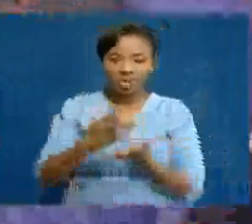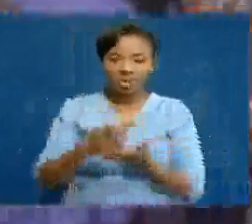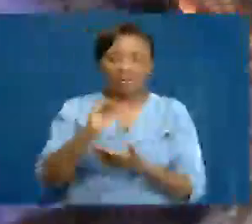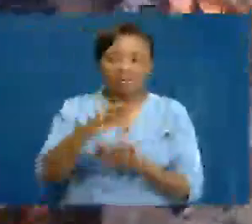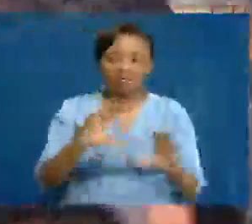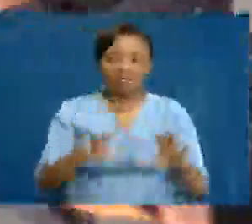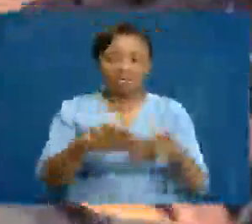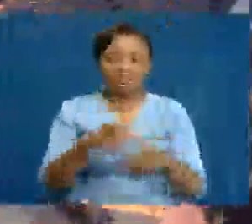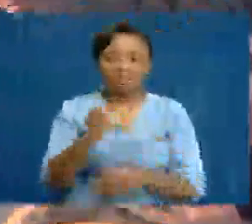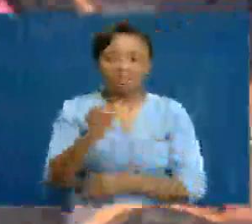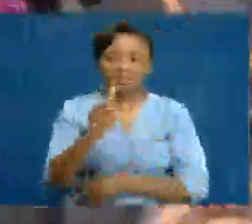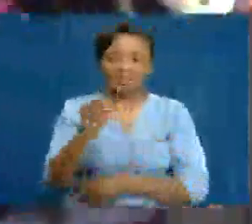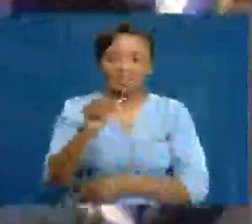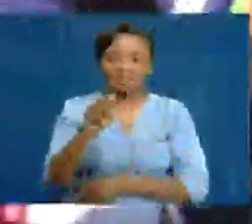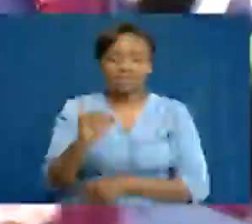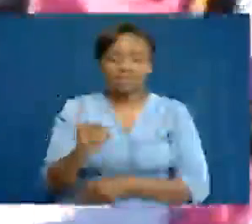Adani.